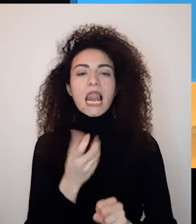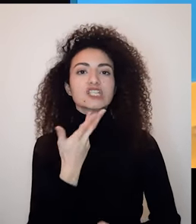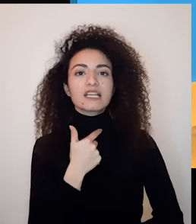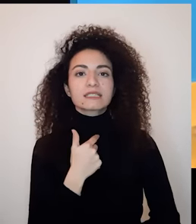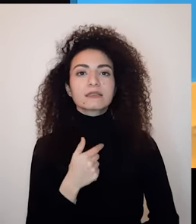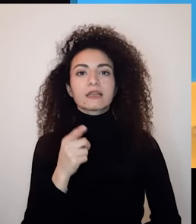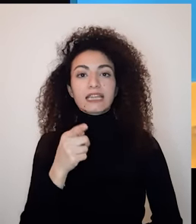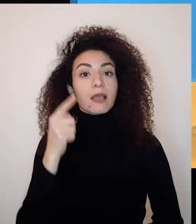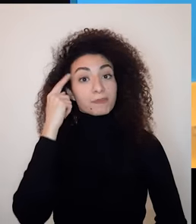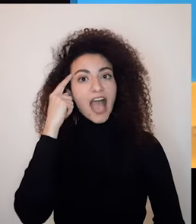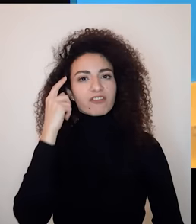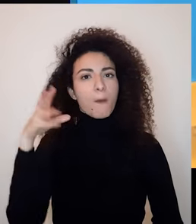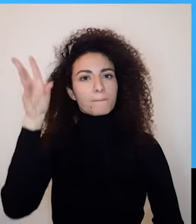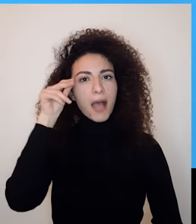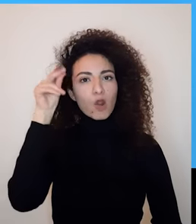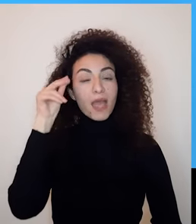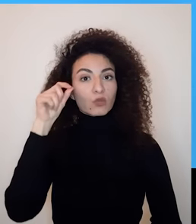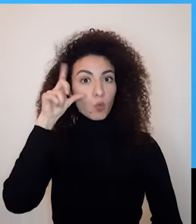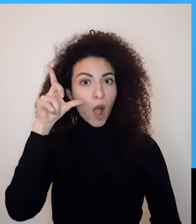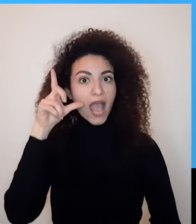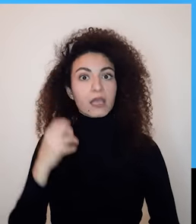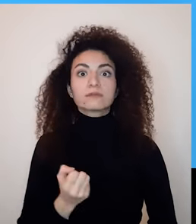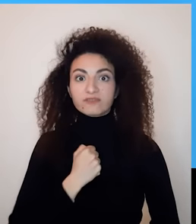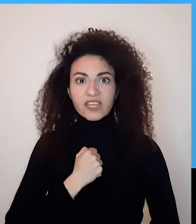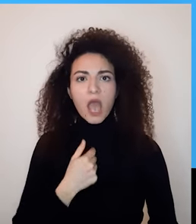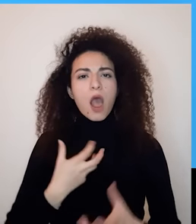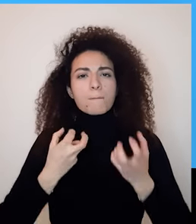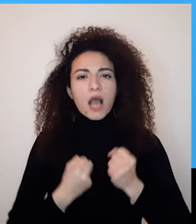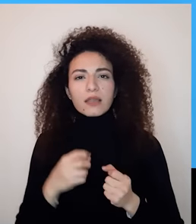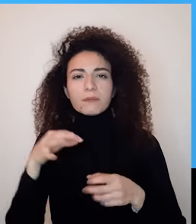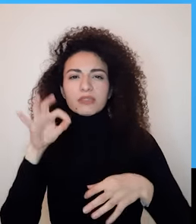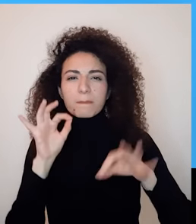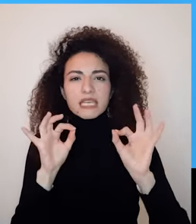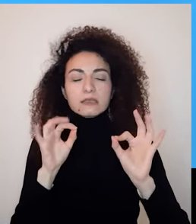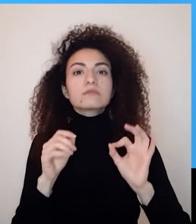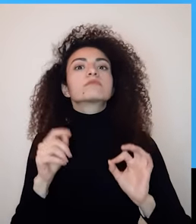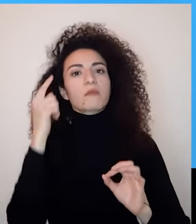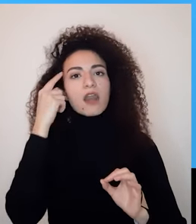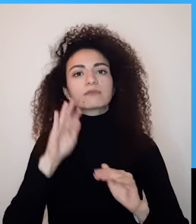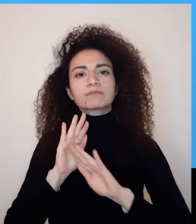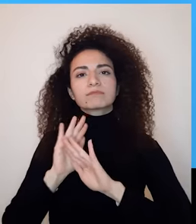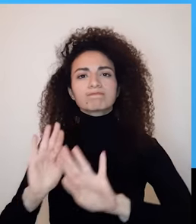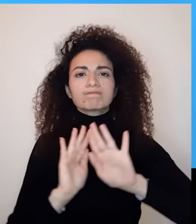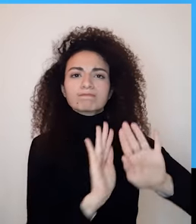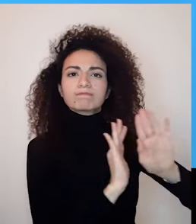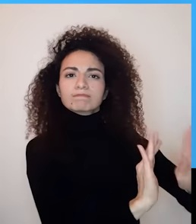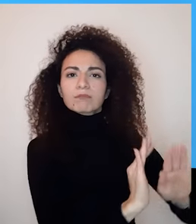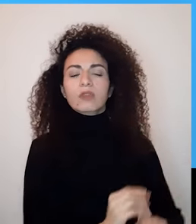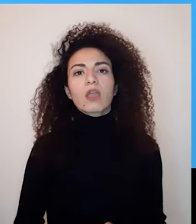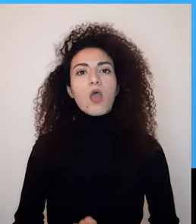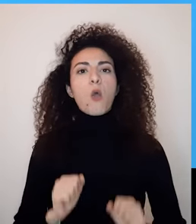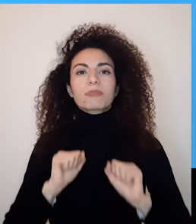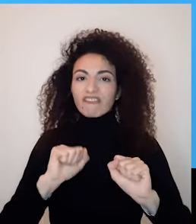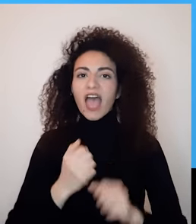جنسياً بشكل مباشر أو غير مباشر. من هون ضروري أن يكون عندك الوعي والقدرة للتمييز وأخذ الموقف